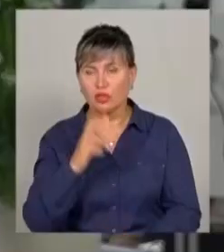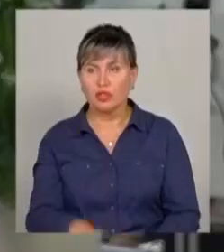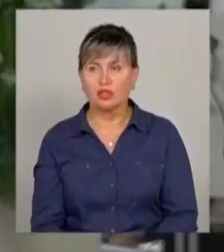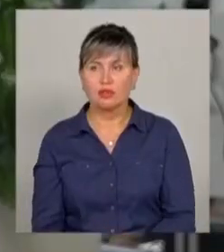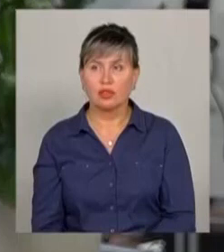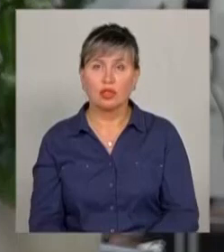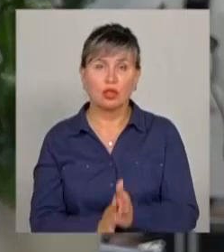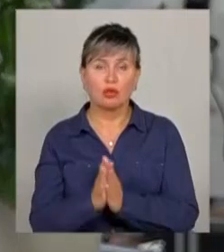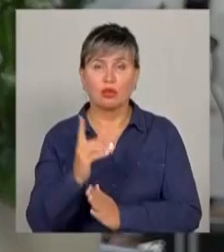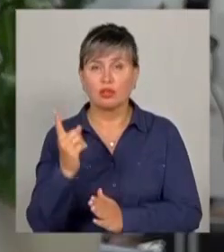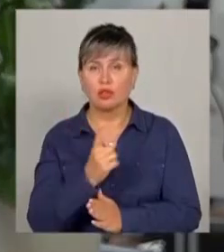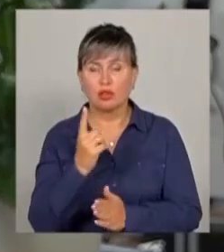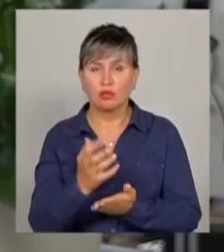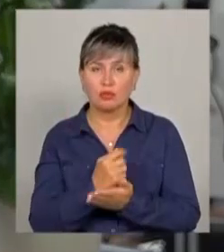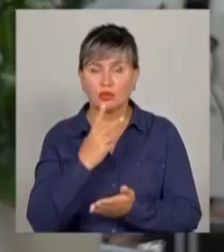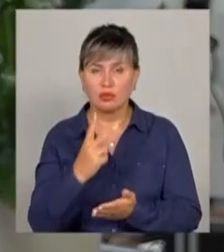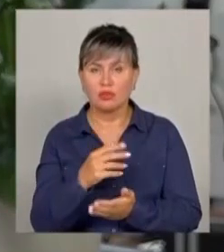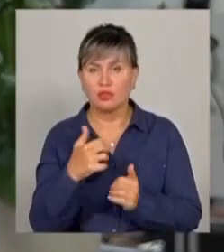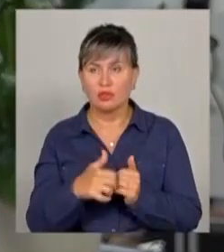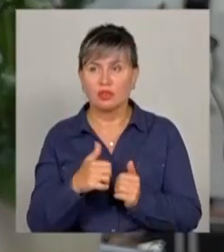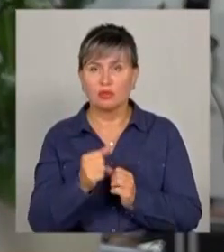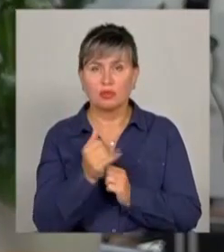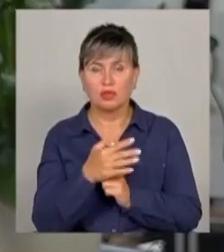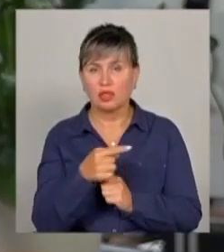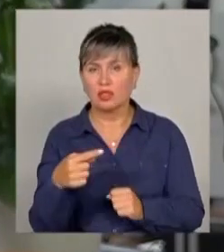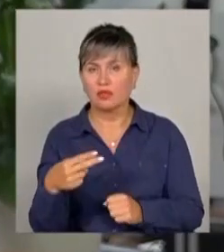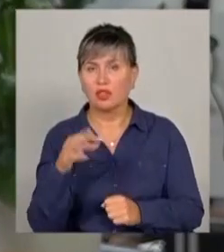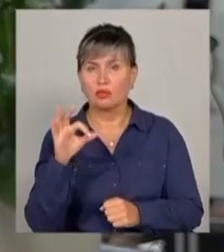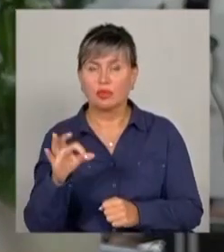тарифов отмечается в среднем на уровне 15-20%.